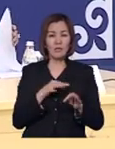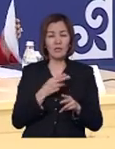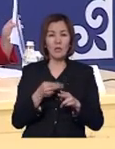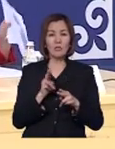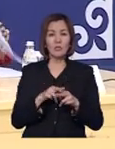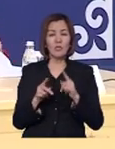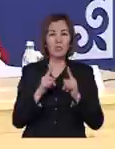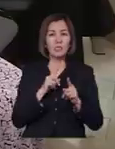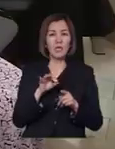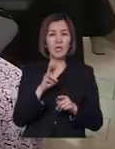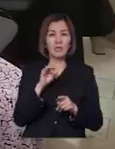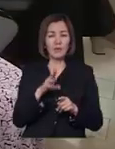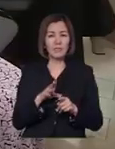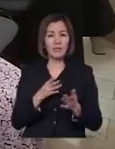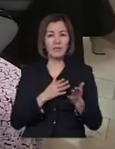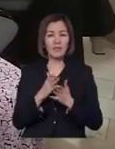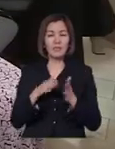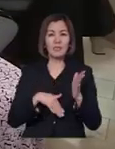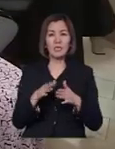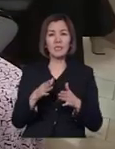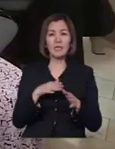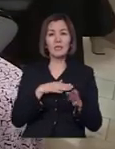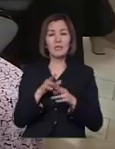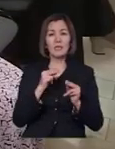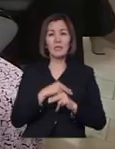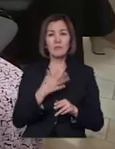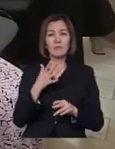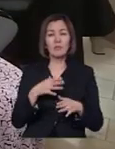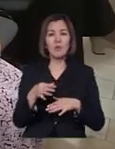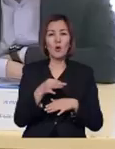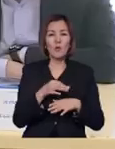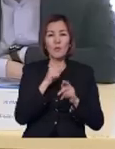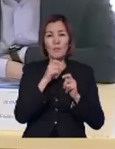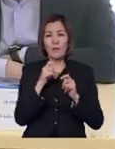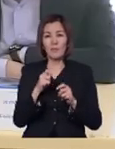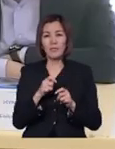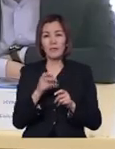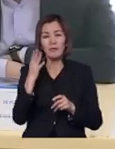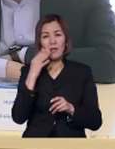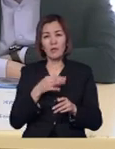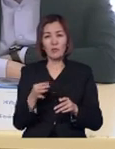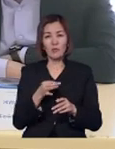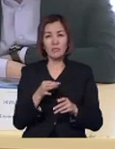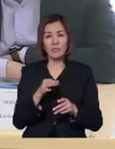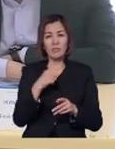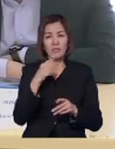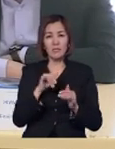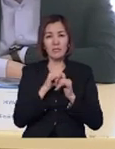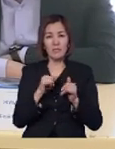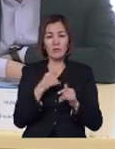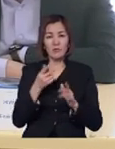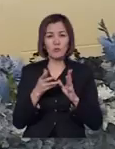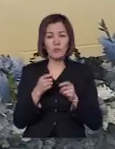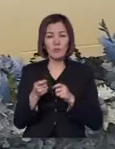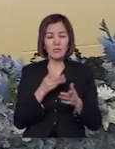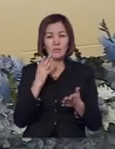талқыланды. Сондай-ақ жиында ономастика саласында жақсы жұмыс атқарған еліміздің 5 облысы марапатталды. Қатарында Алматы облысының тілдерді дамыту